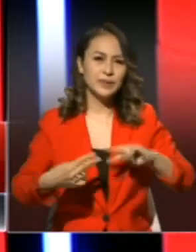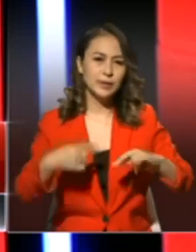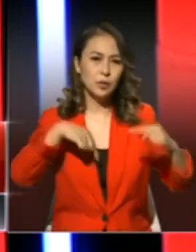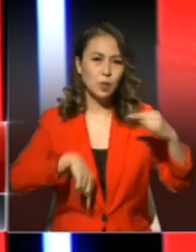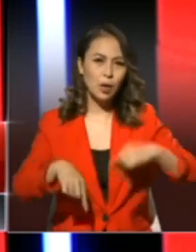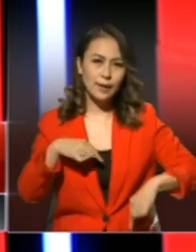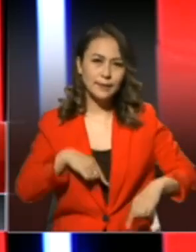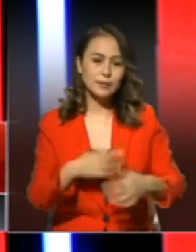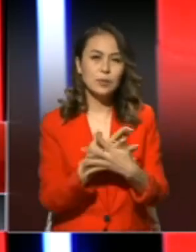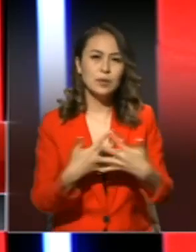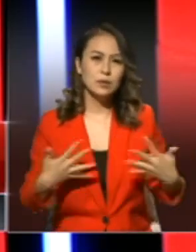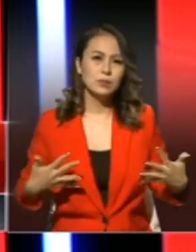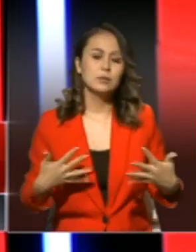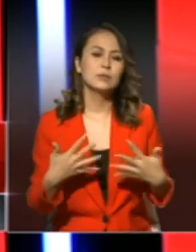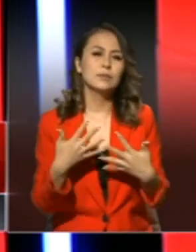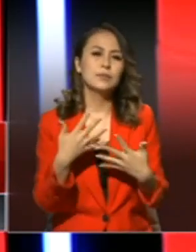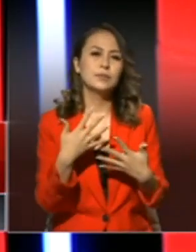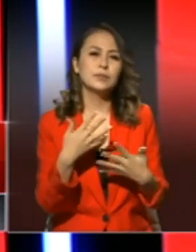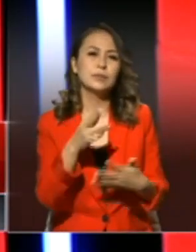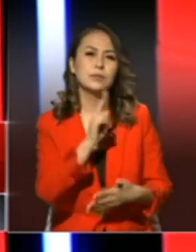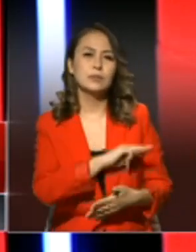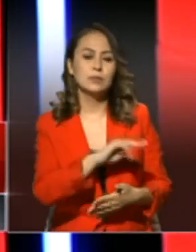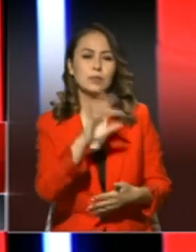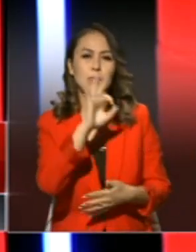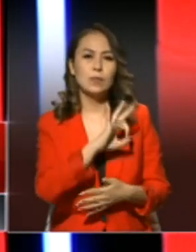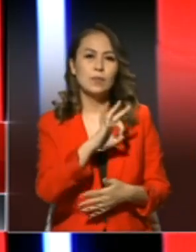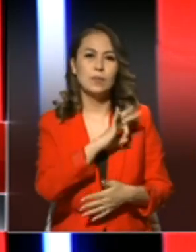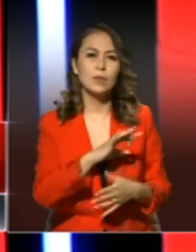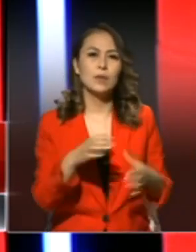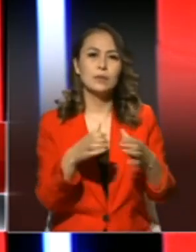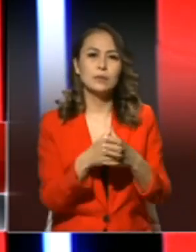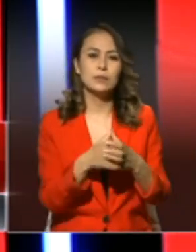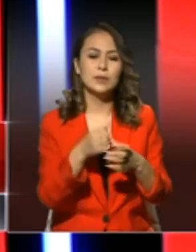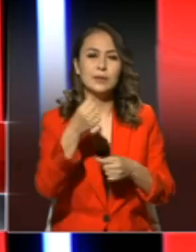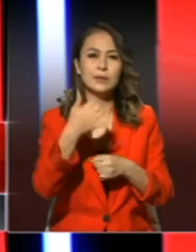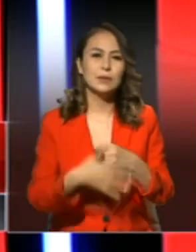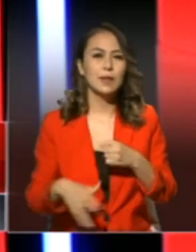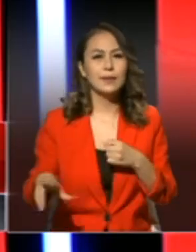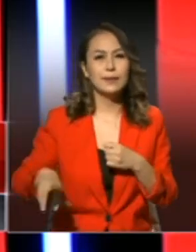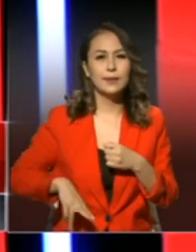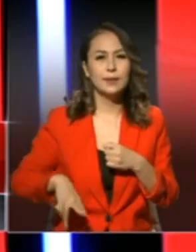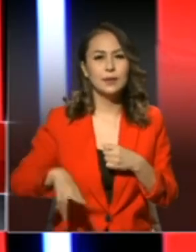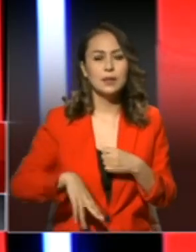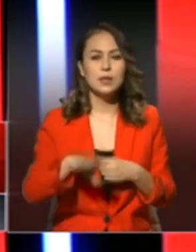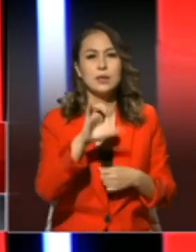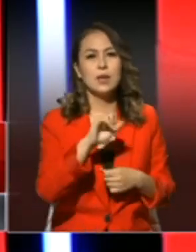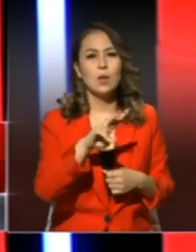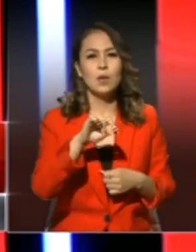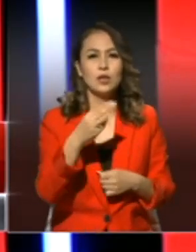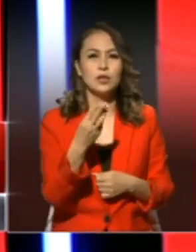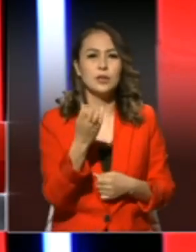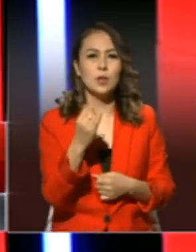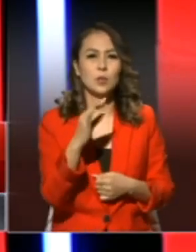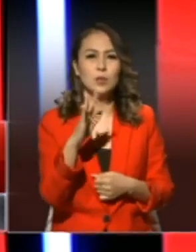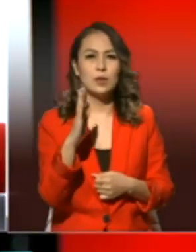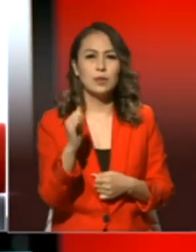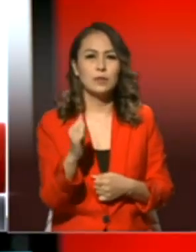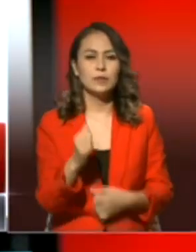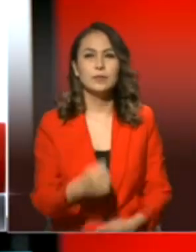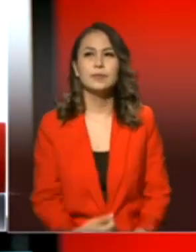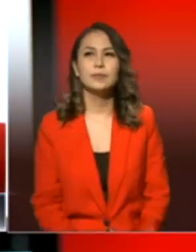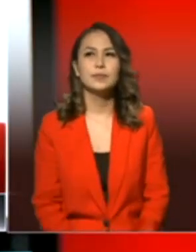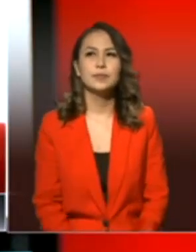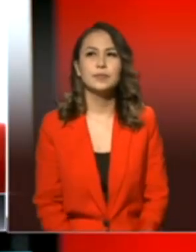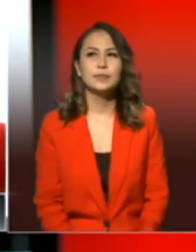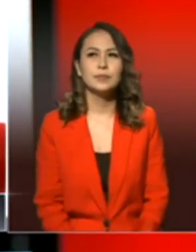жоғары технологиялық медициналық қызметті үйлестіру жөніндегі республикалық орталықтың директоры Сәуле Шайсултанова келіп отыр. Рахмет келгеніңізге, уақыт